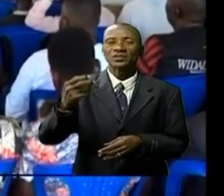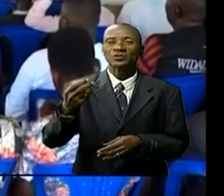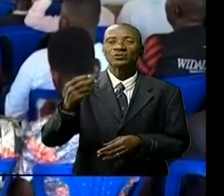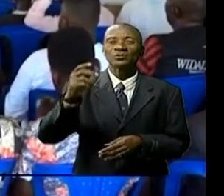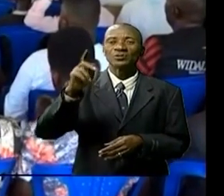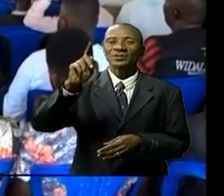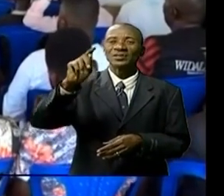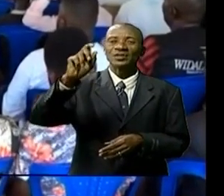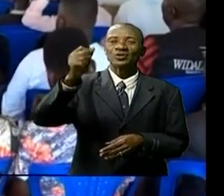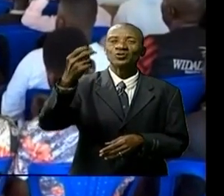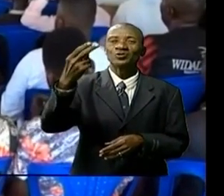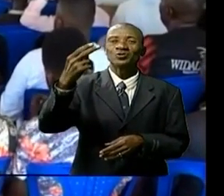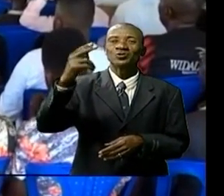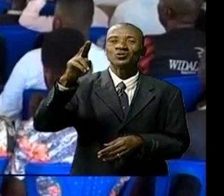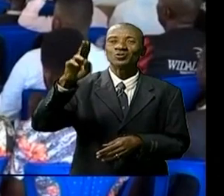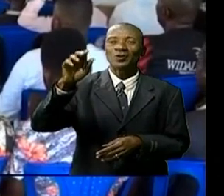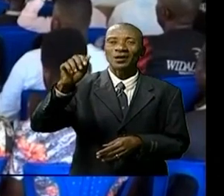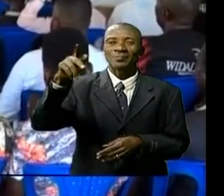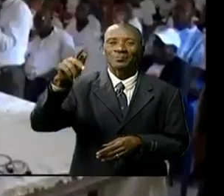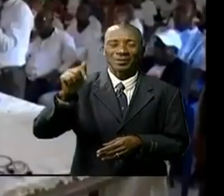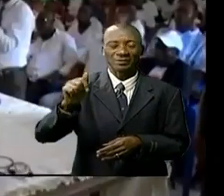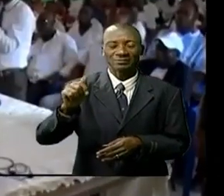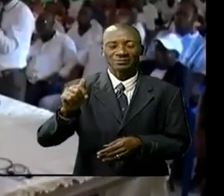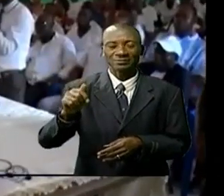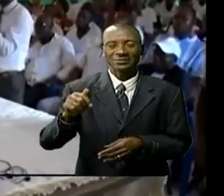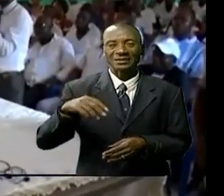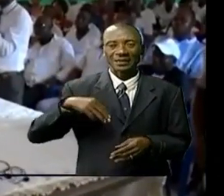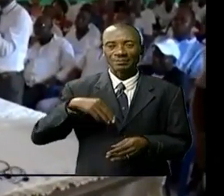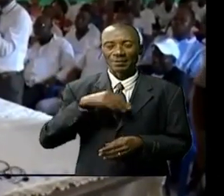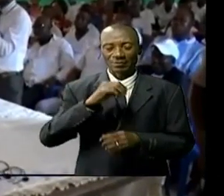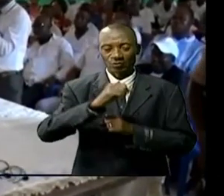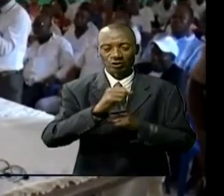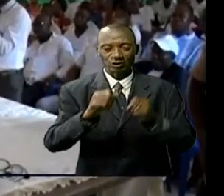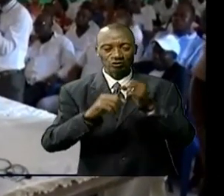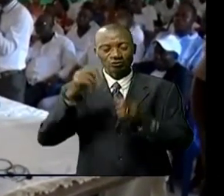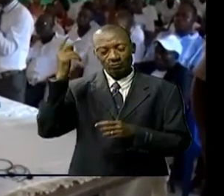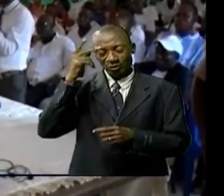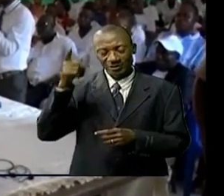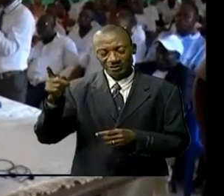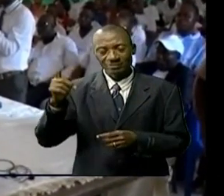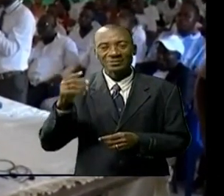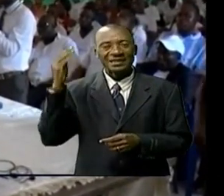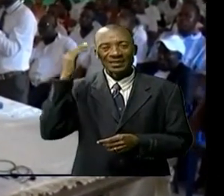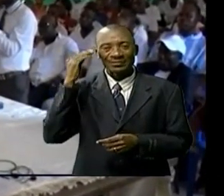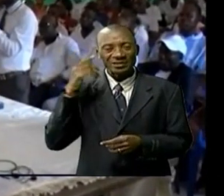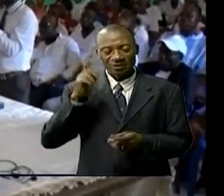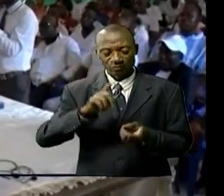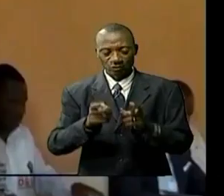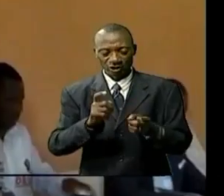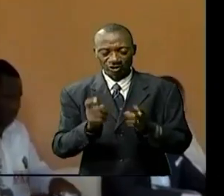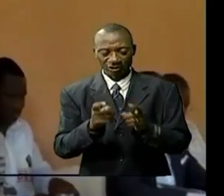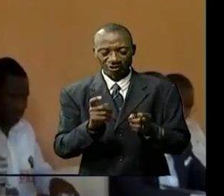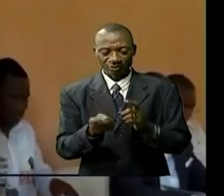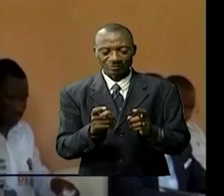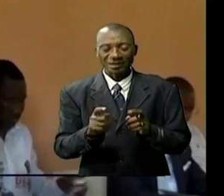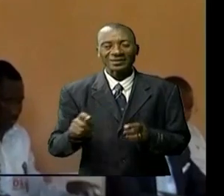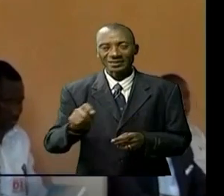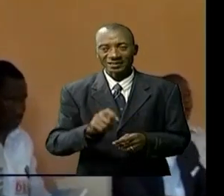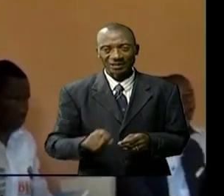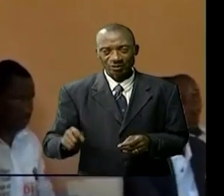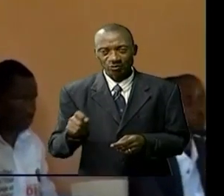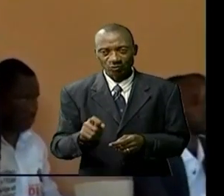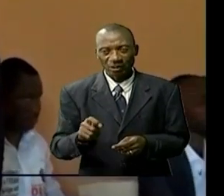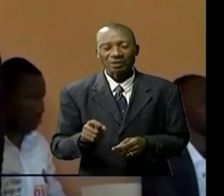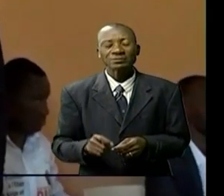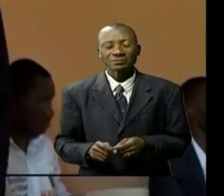membres de la structure politique le ministre d'état en charge de l'aménagement du territoire guy lorenzo bouillot cette structure